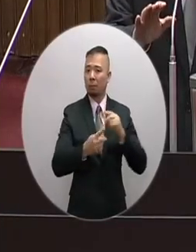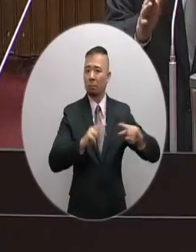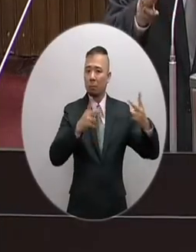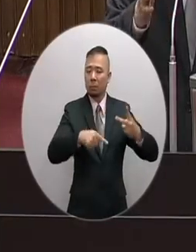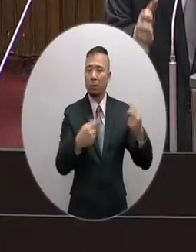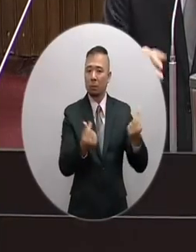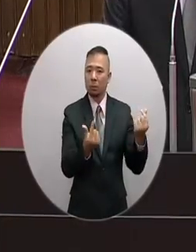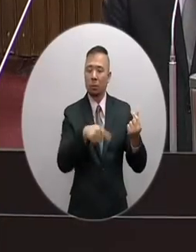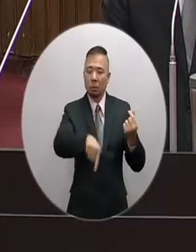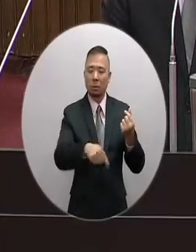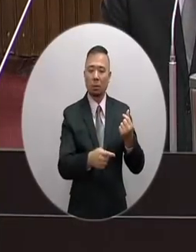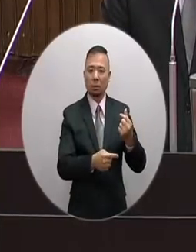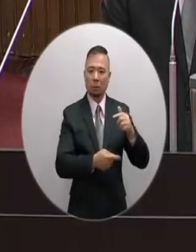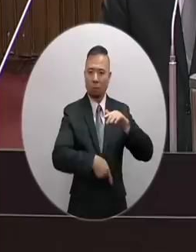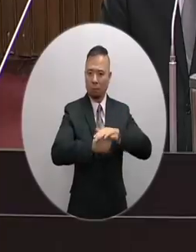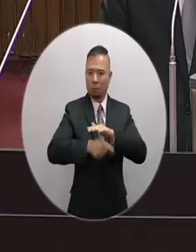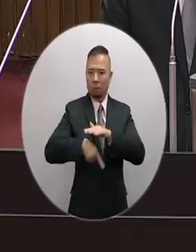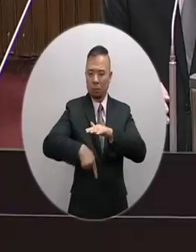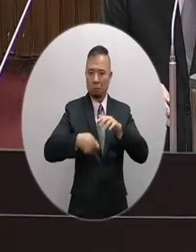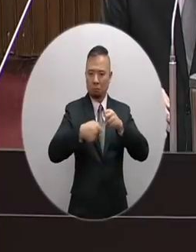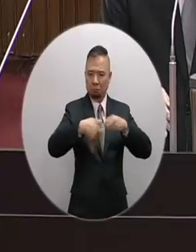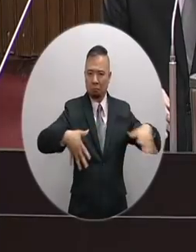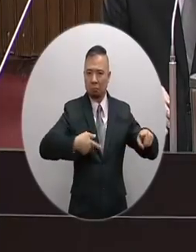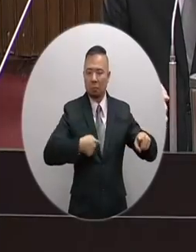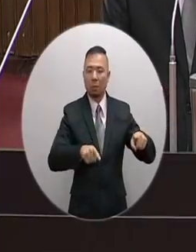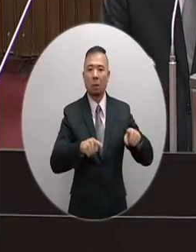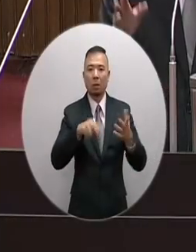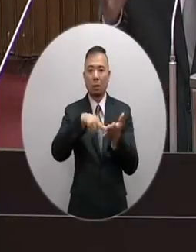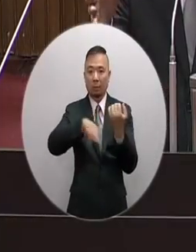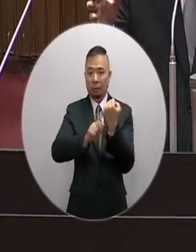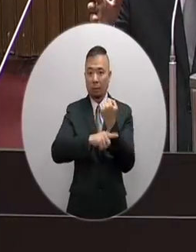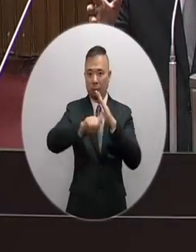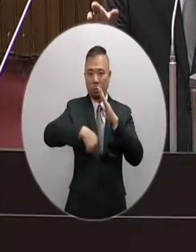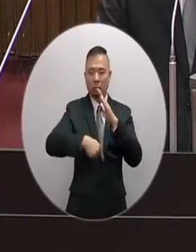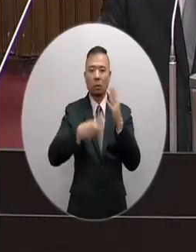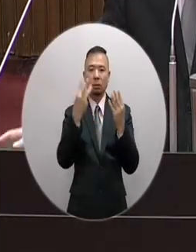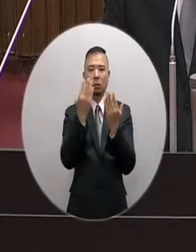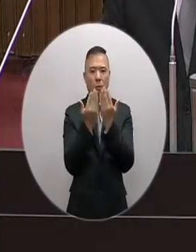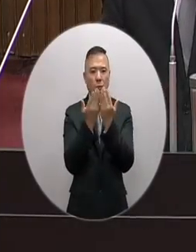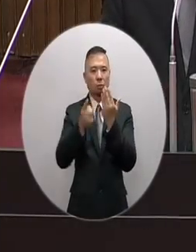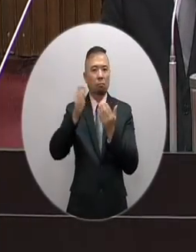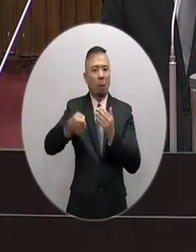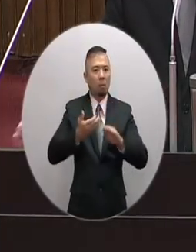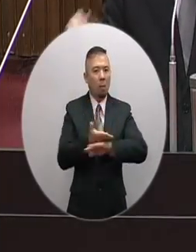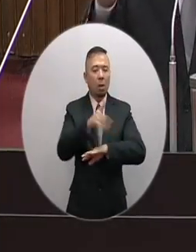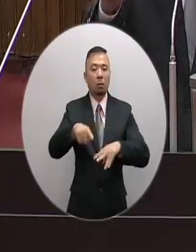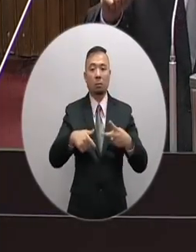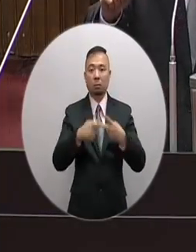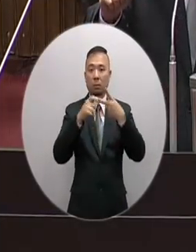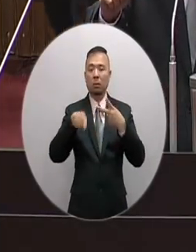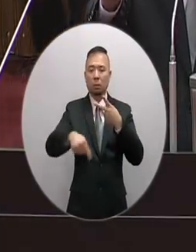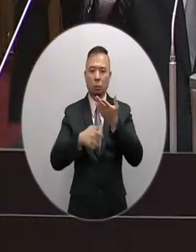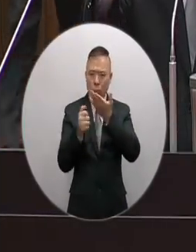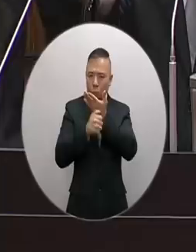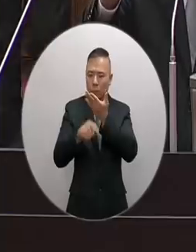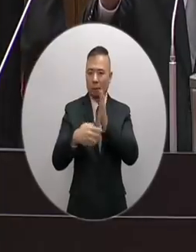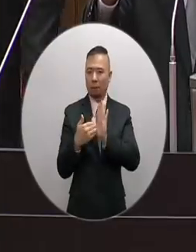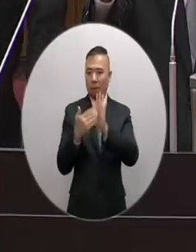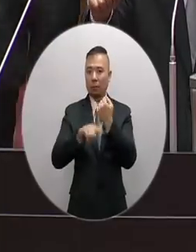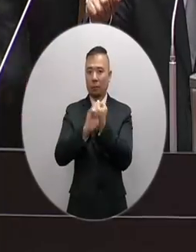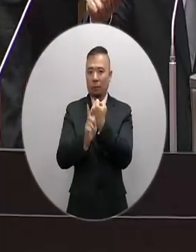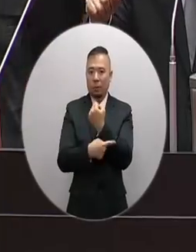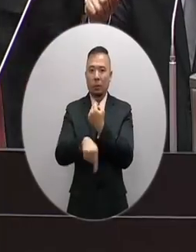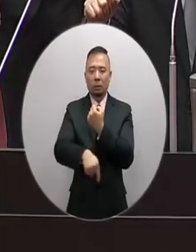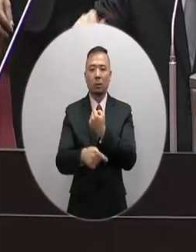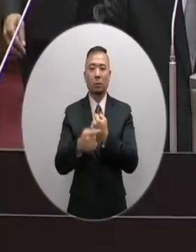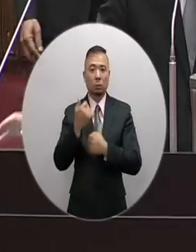犯罪，那这部分立法院已经三读通过。另外一个就是修正毒品防治法，加重这个毒品